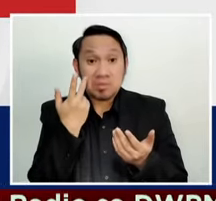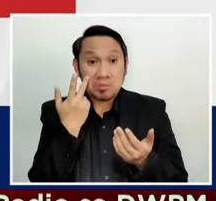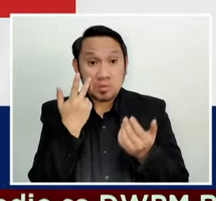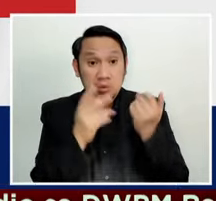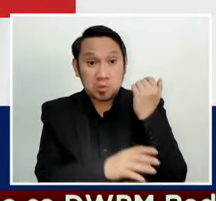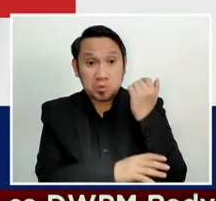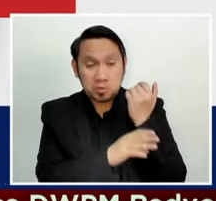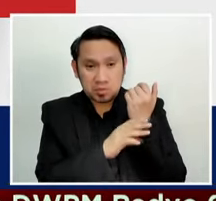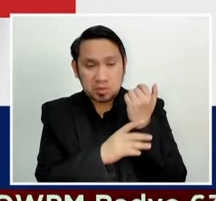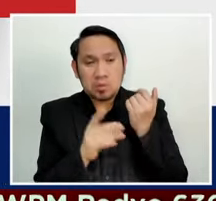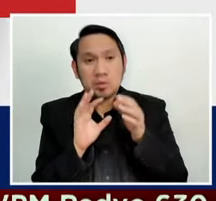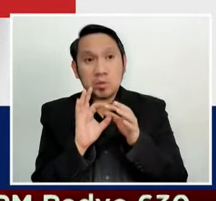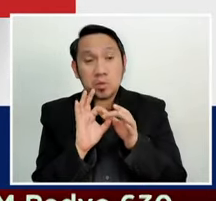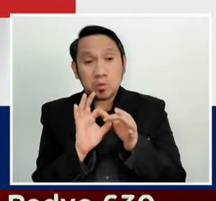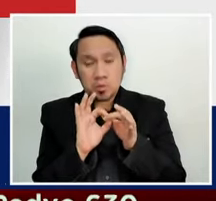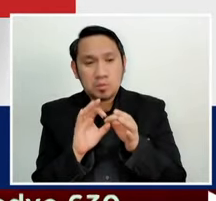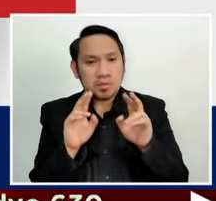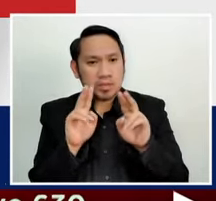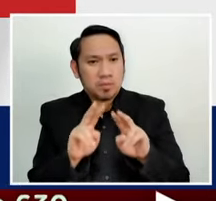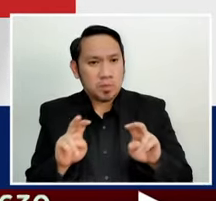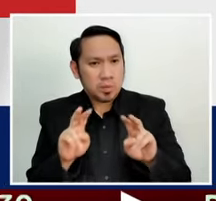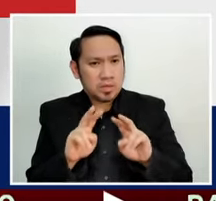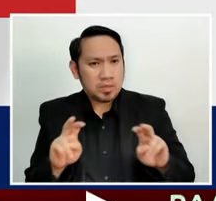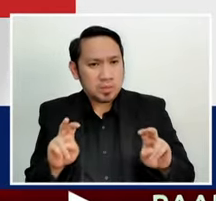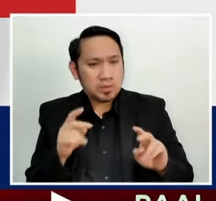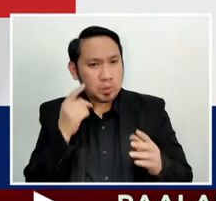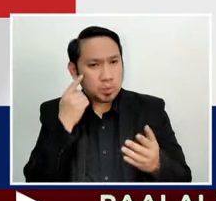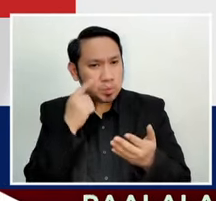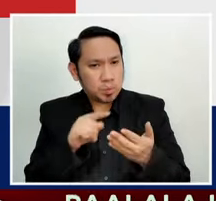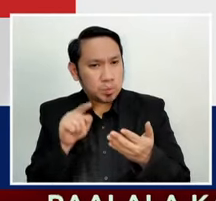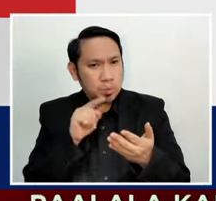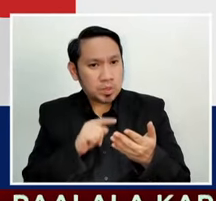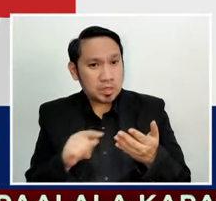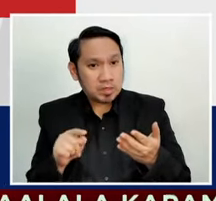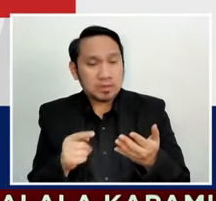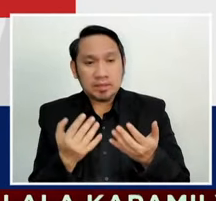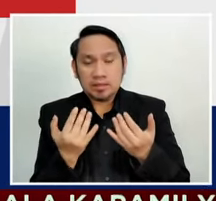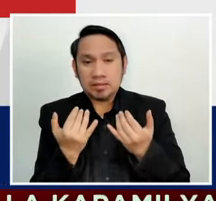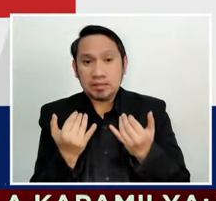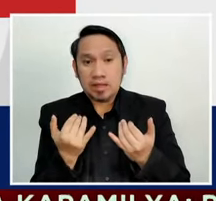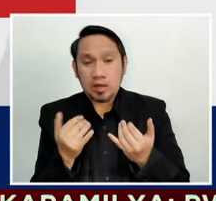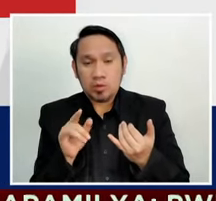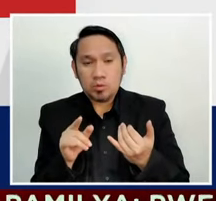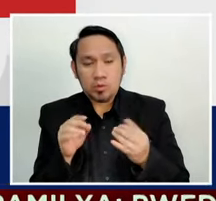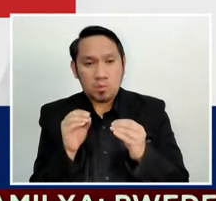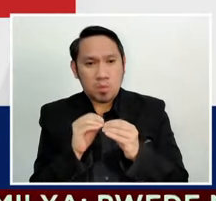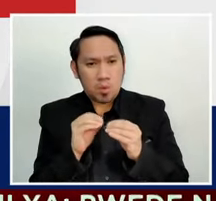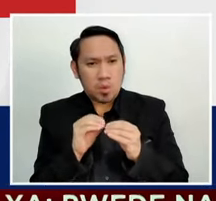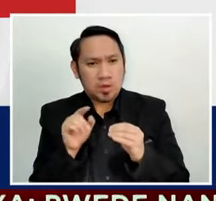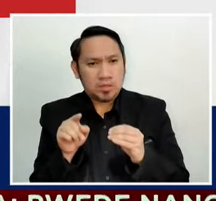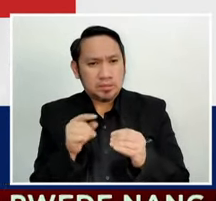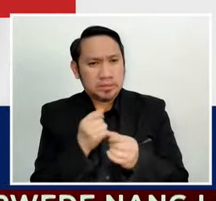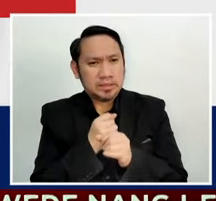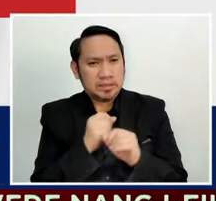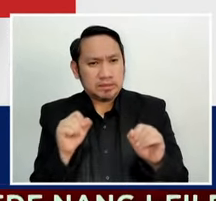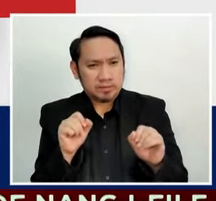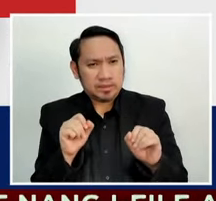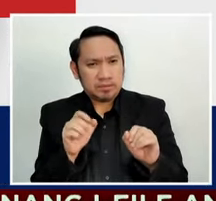na makikipagtulungan sa investigasyon. Pinaigting na rin ang pagbabantay sa seguridad sa naturang lugar.